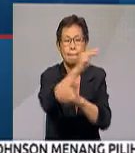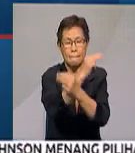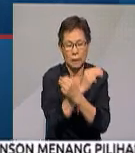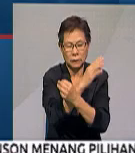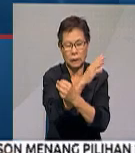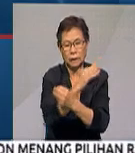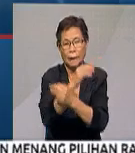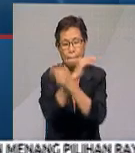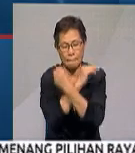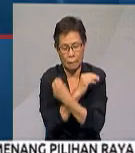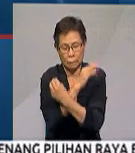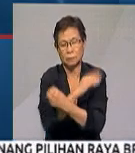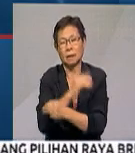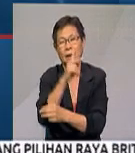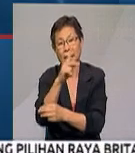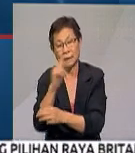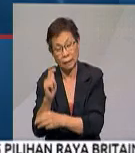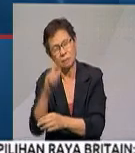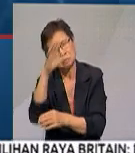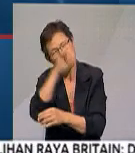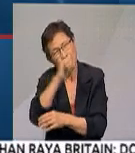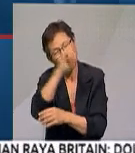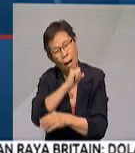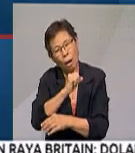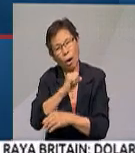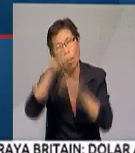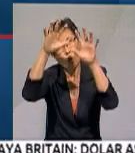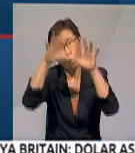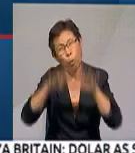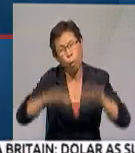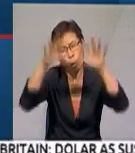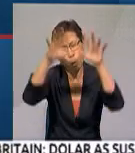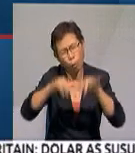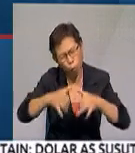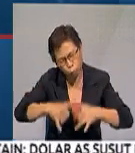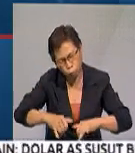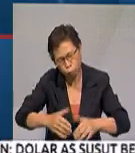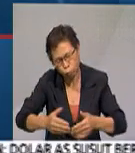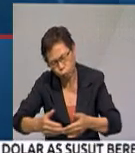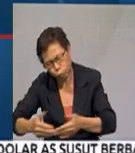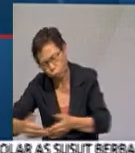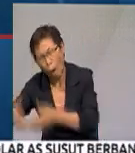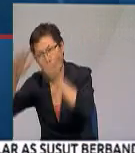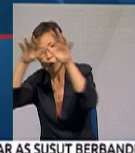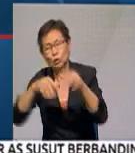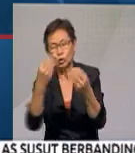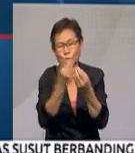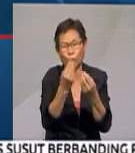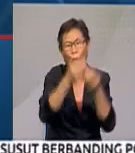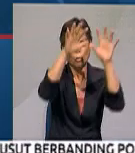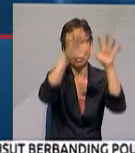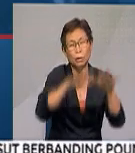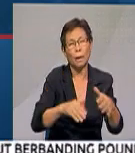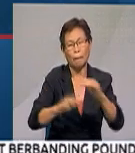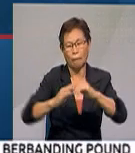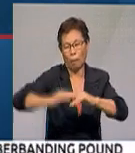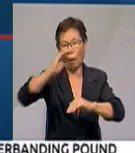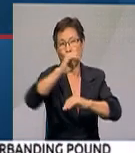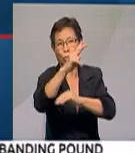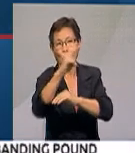dan juga Kota Tinggi. Dijangka mencapai tahap hujan lebat berterusan dan dengan jumlah hujan boleh